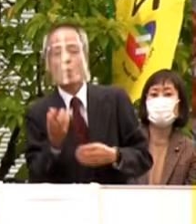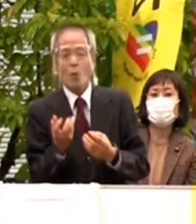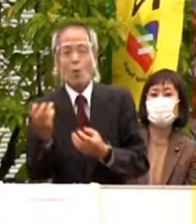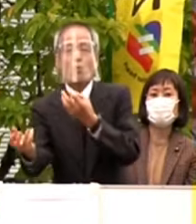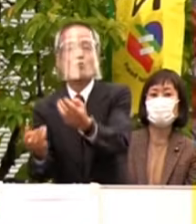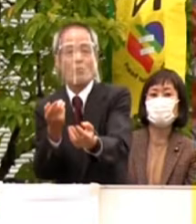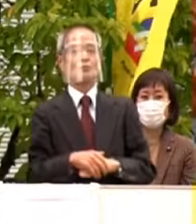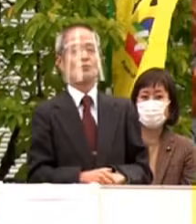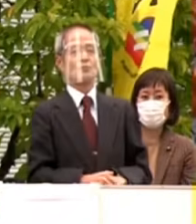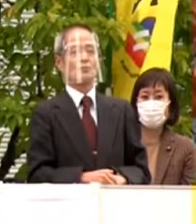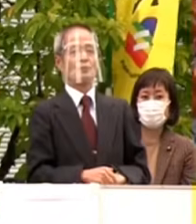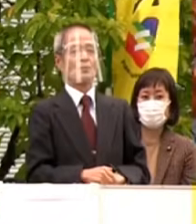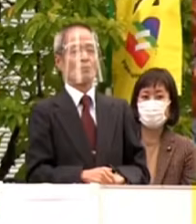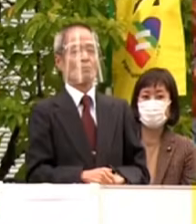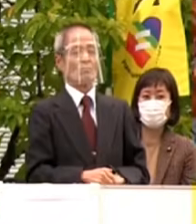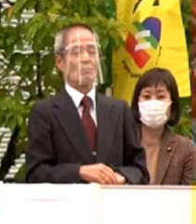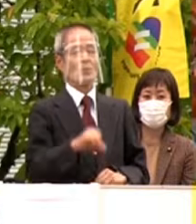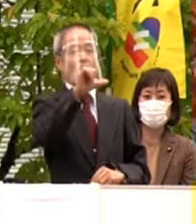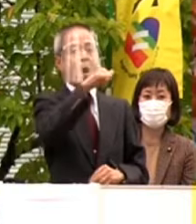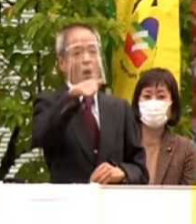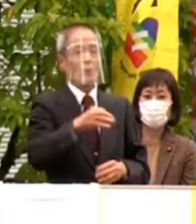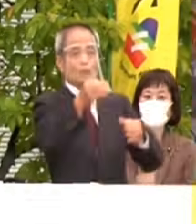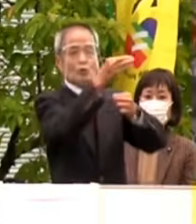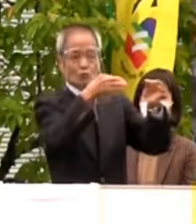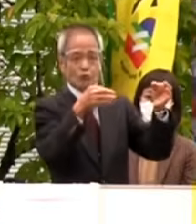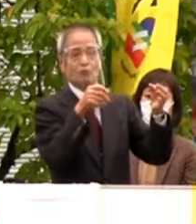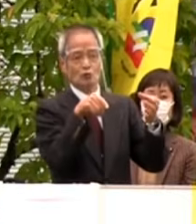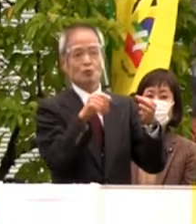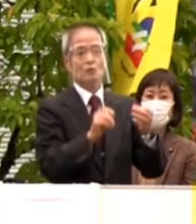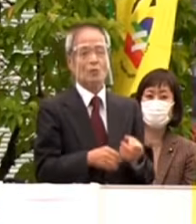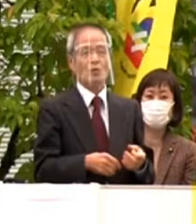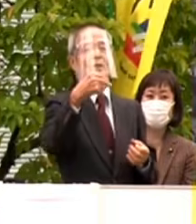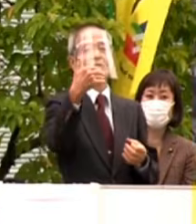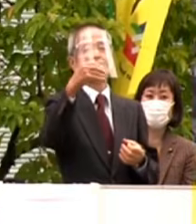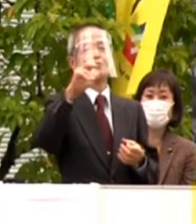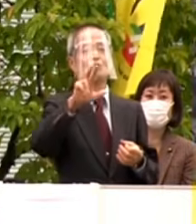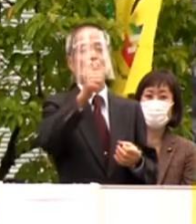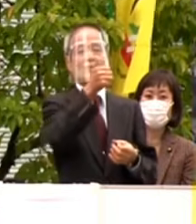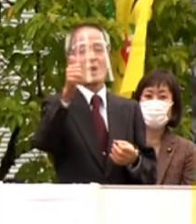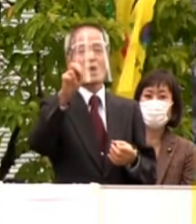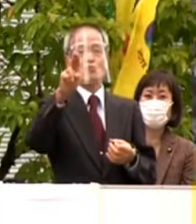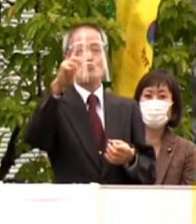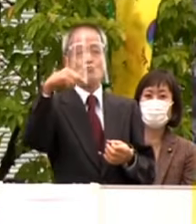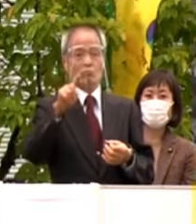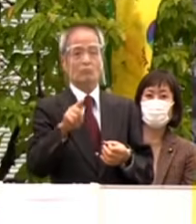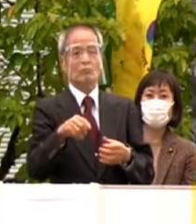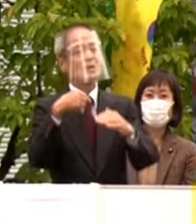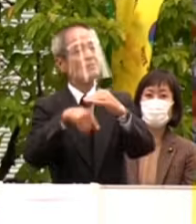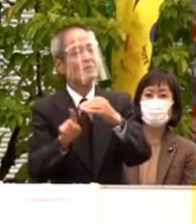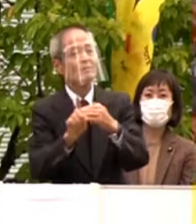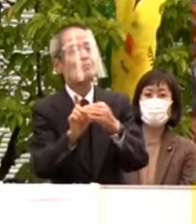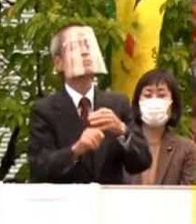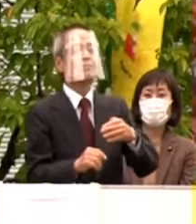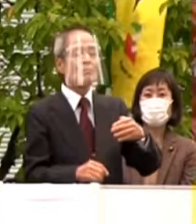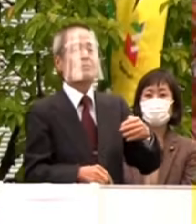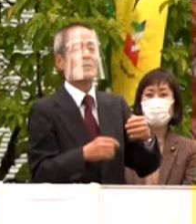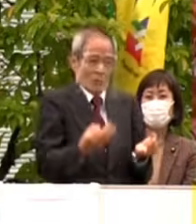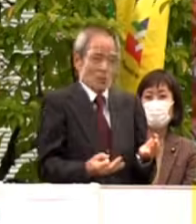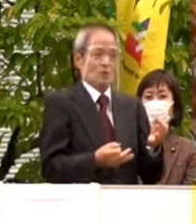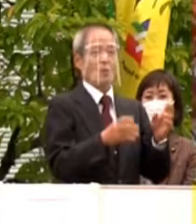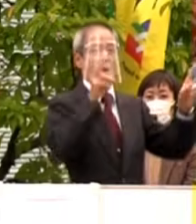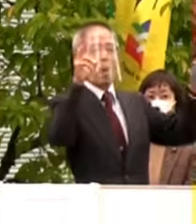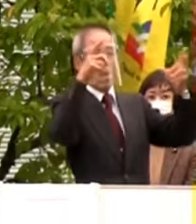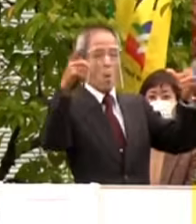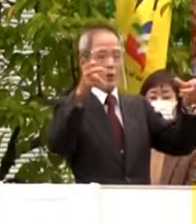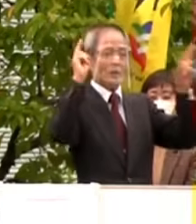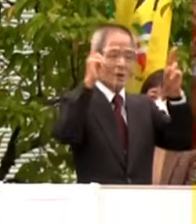ないでしょうか。アベノミクスの理屈でトリクルダウンというのがあります。大企業と大金持ちが儲ければい